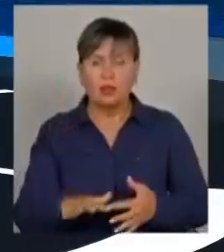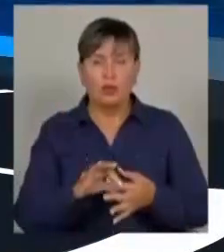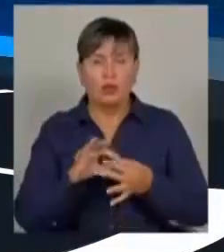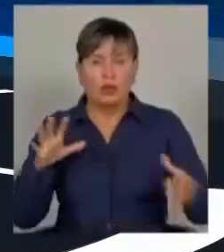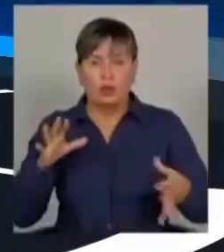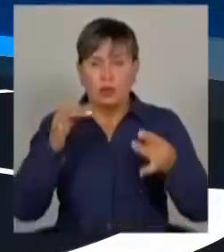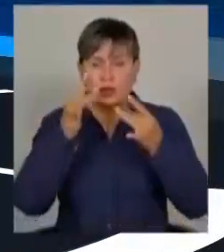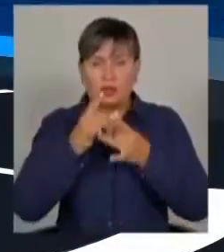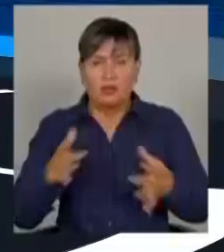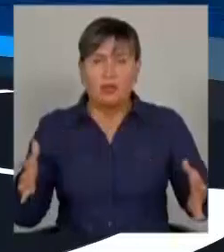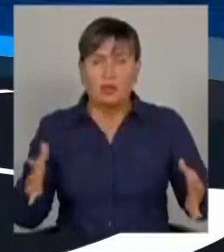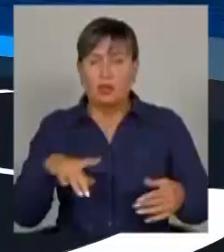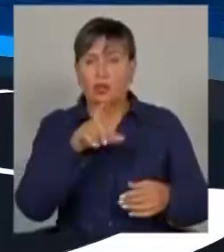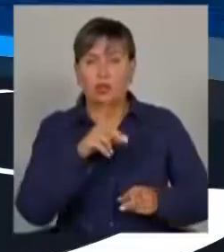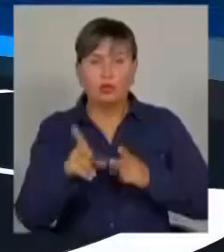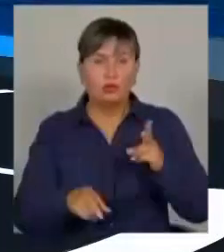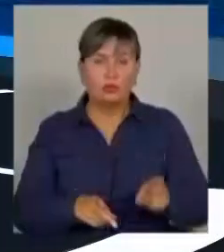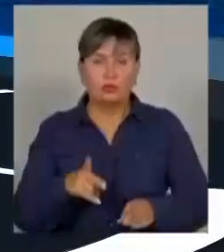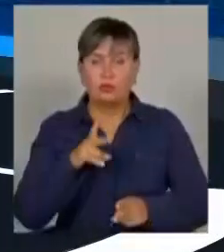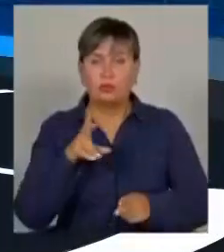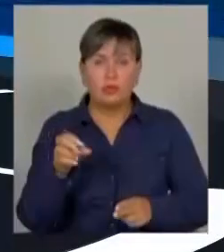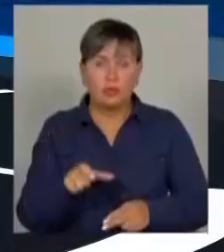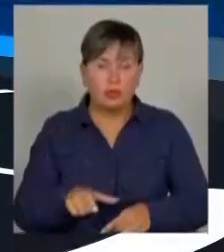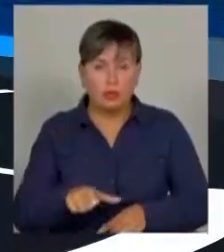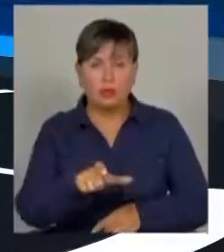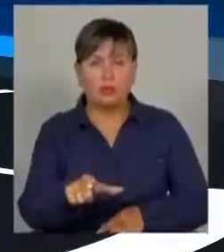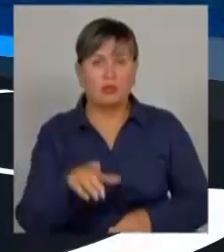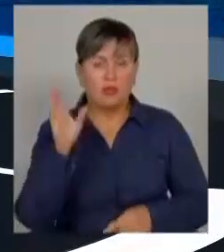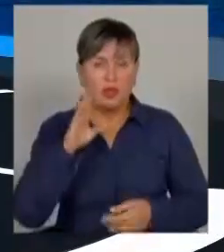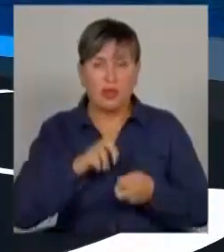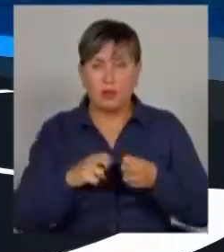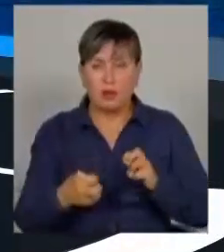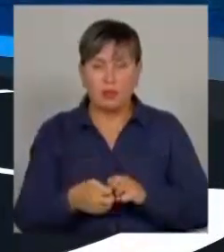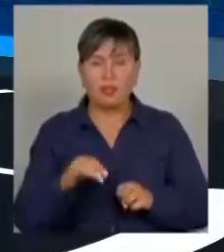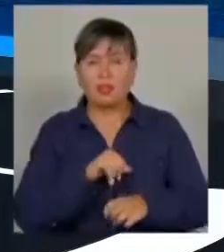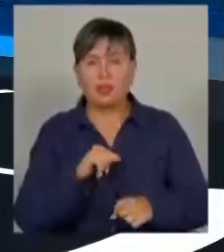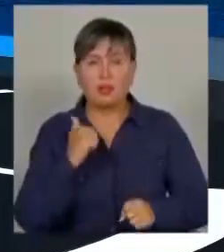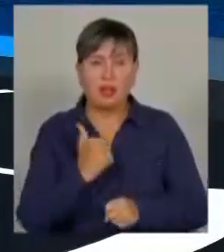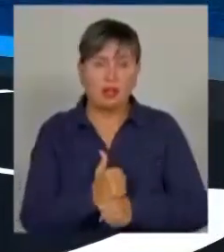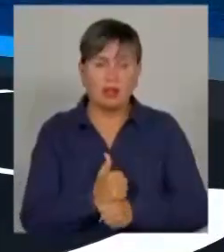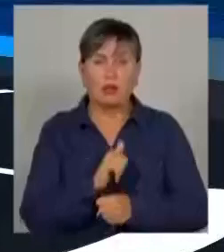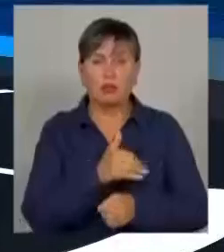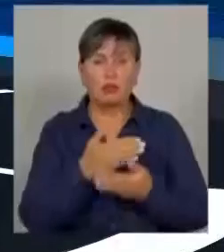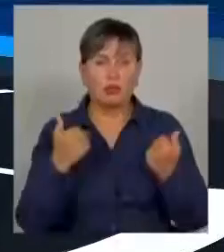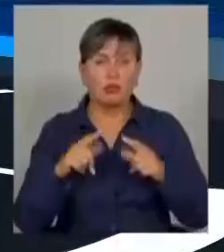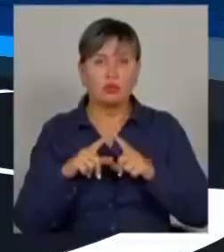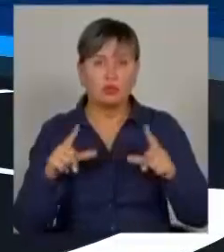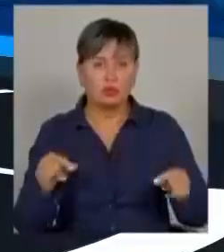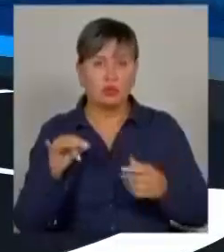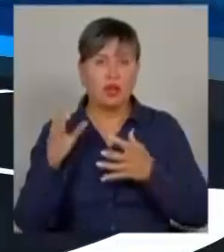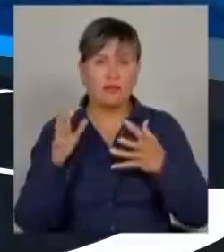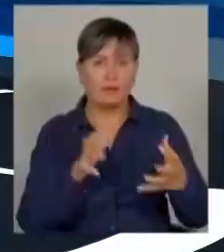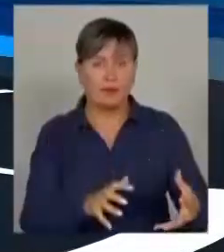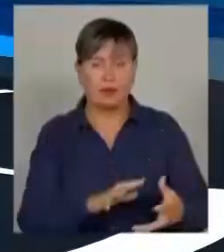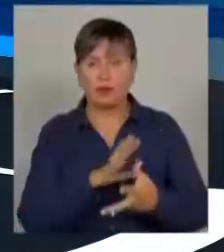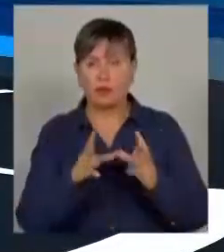от цивилизации. Люди жалуются на бездорожье, перебои с водоснабжением, но самое главное, у них нет школы и автобусов.